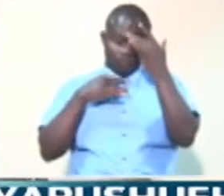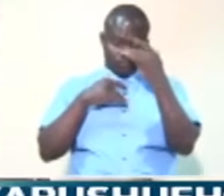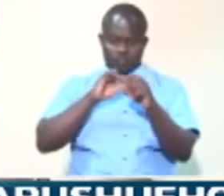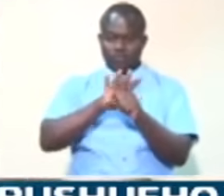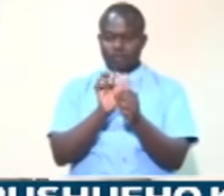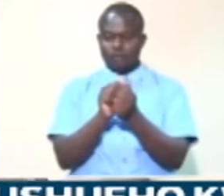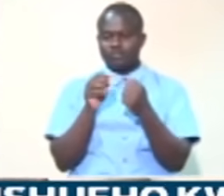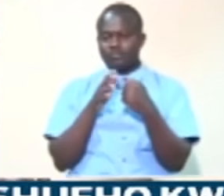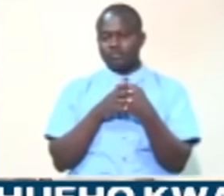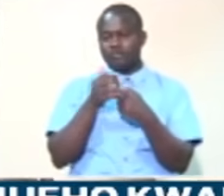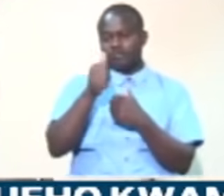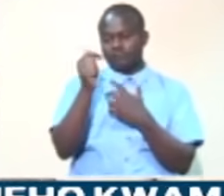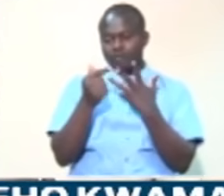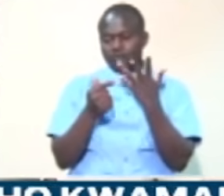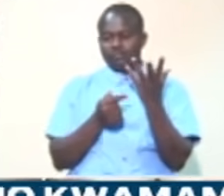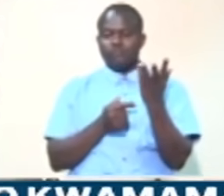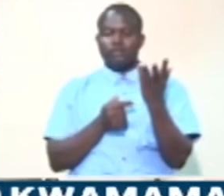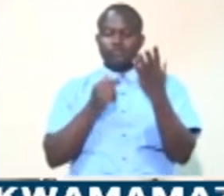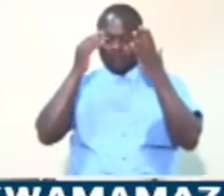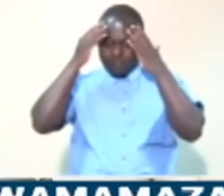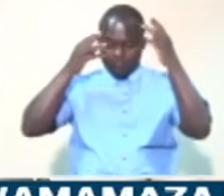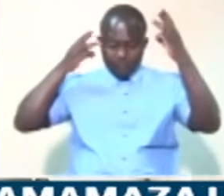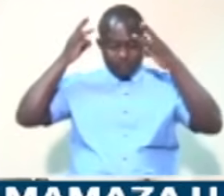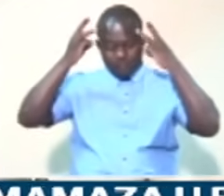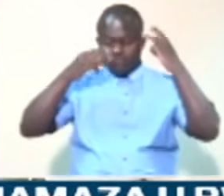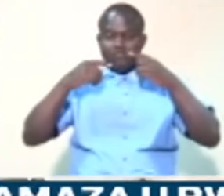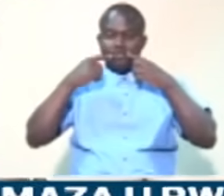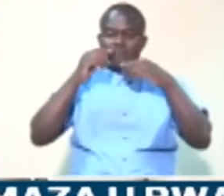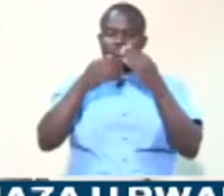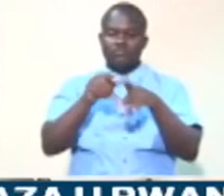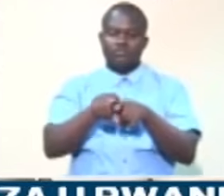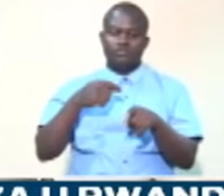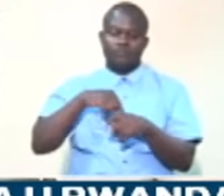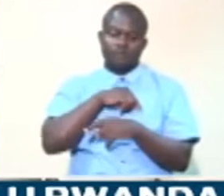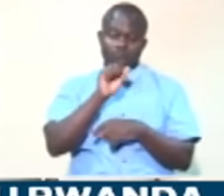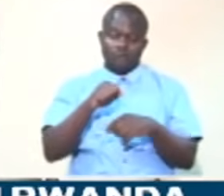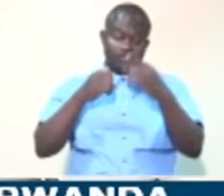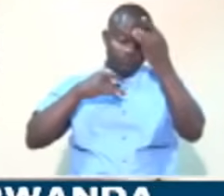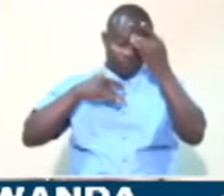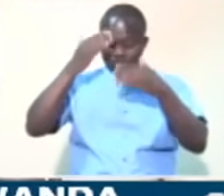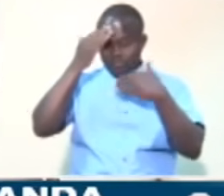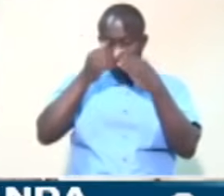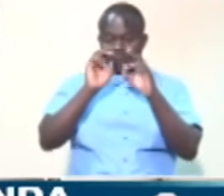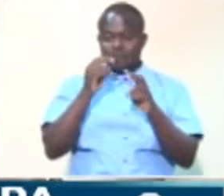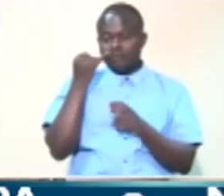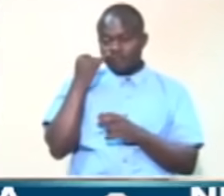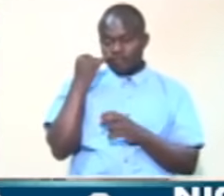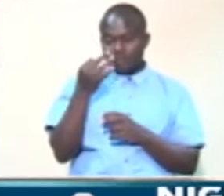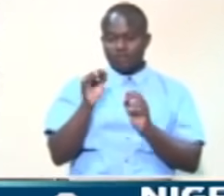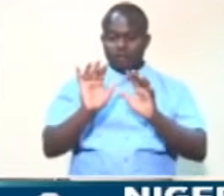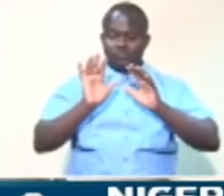COVID ibyo rero byarampangayikishaga nkavuga nti nange ubwanjye nshobora kwandura kuko nubwo